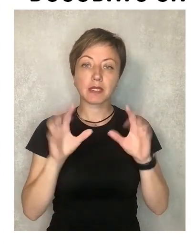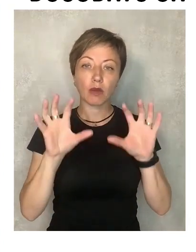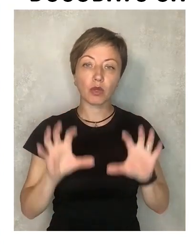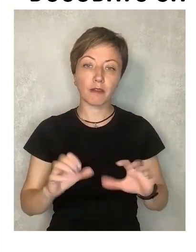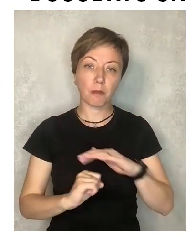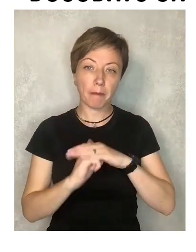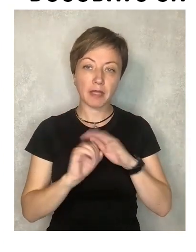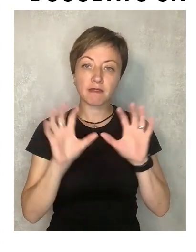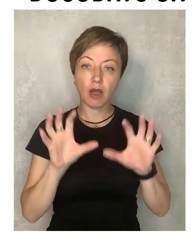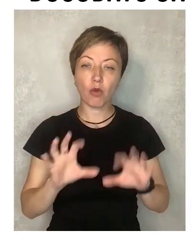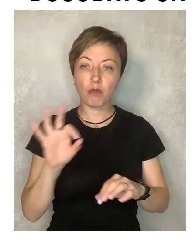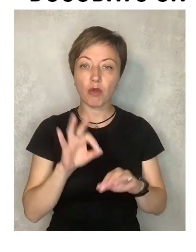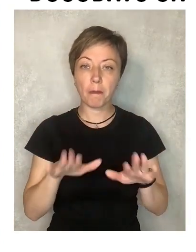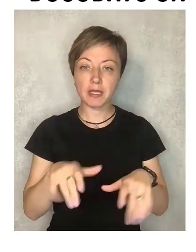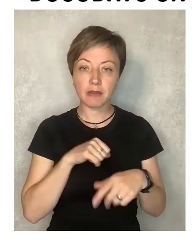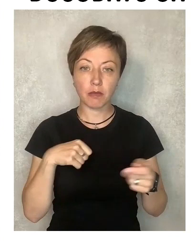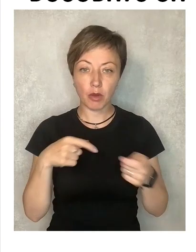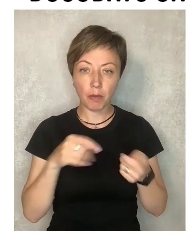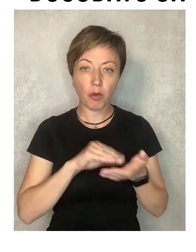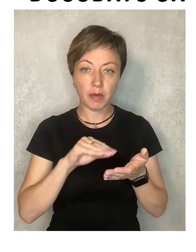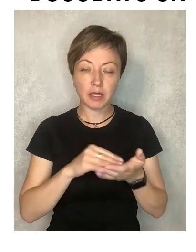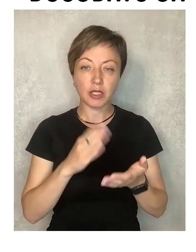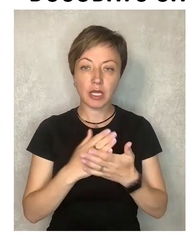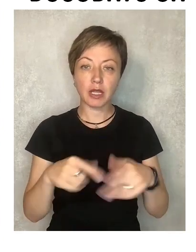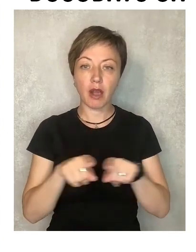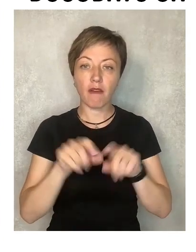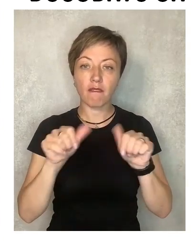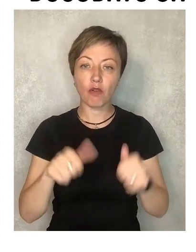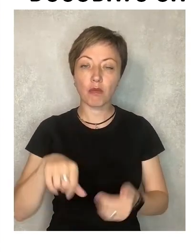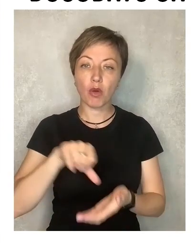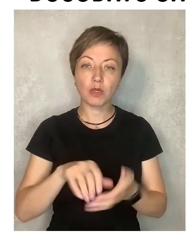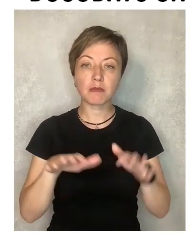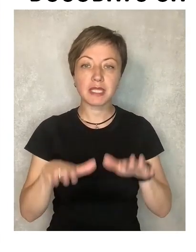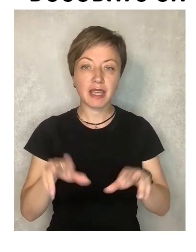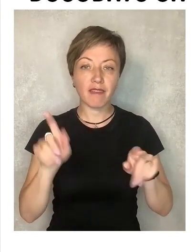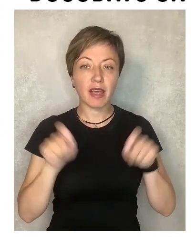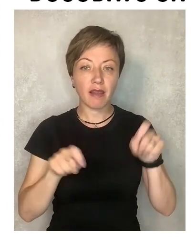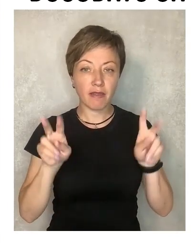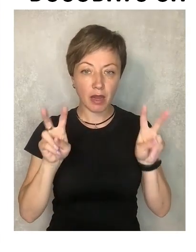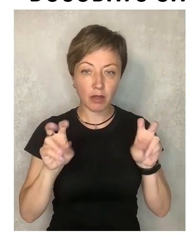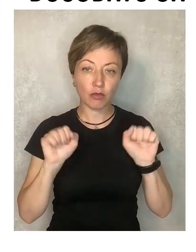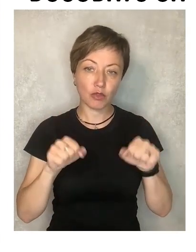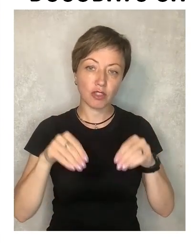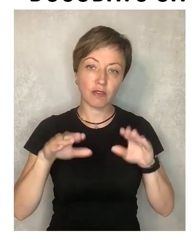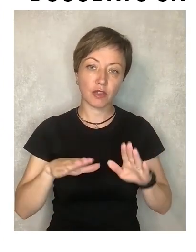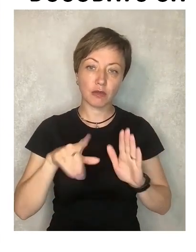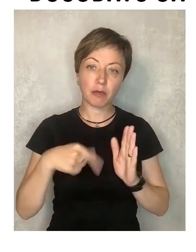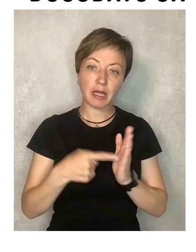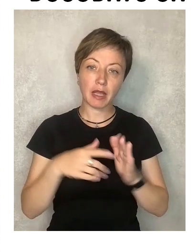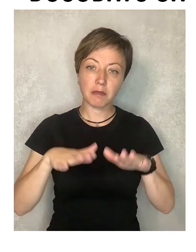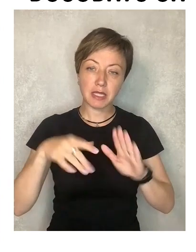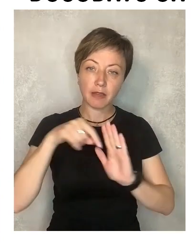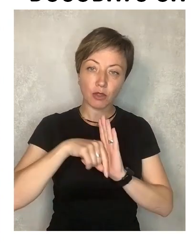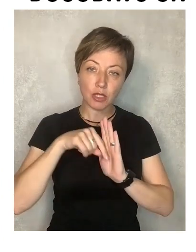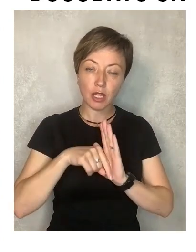про органи місцевого самоврядування прописано, що є така форма участі, місцевий референдум, де можна вирішувати там питання місцевого значення, віднесені